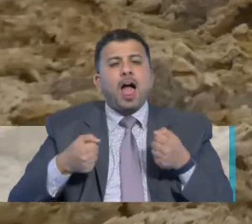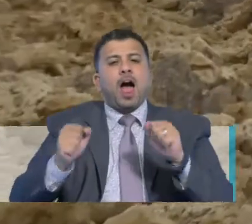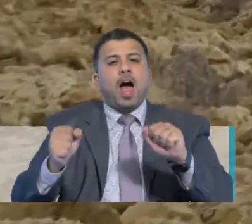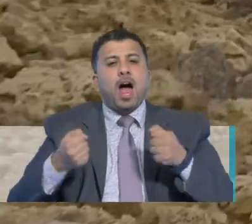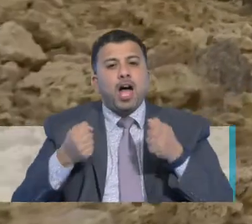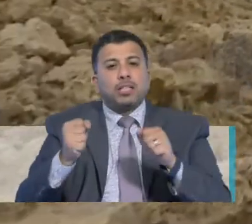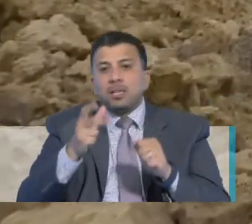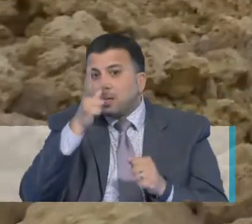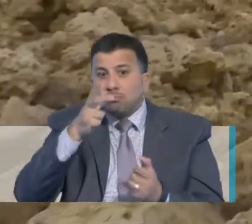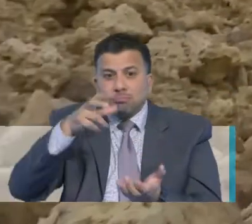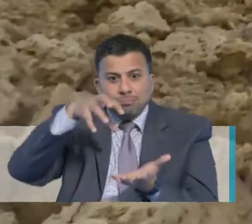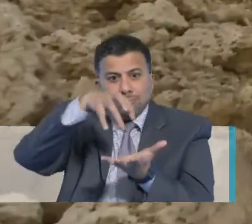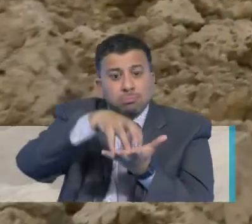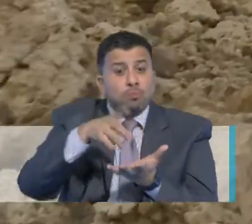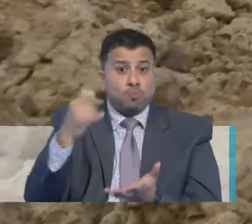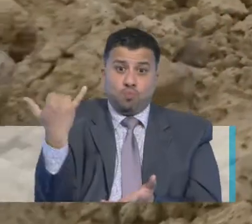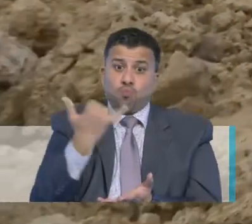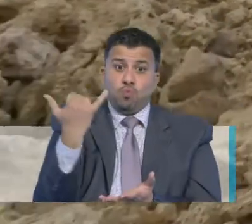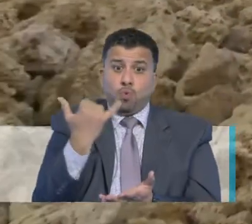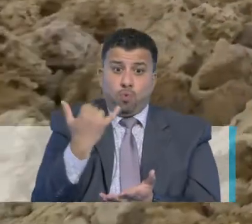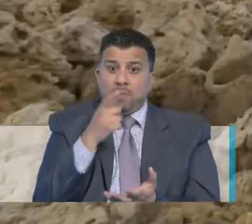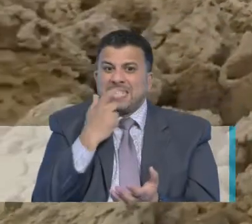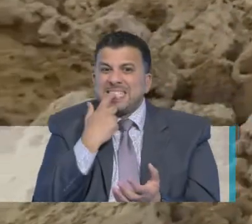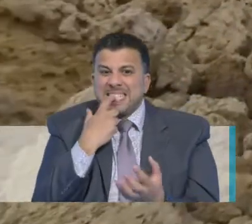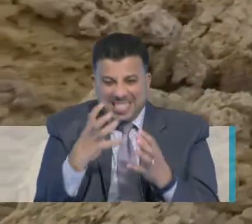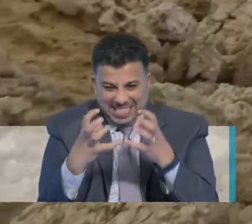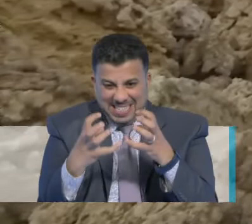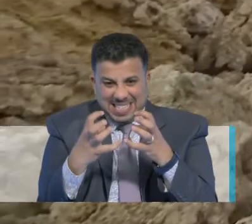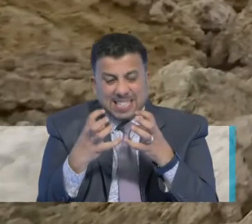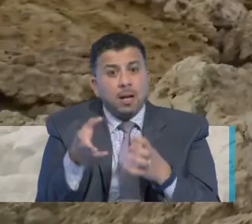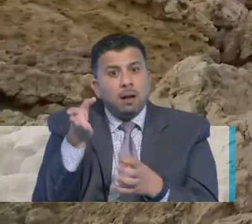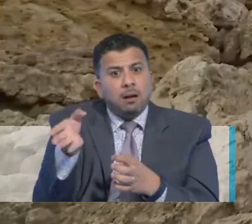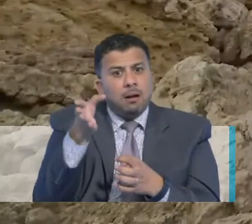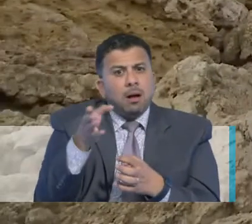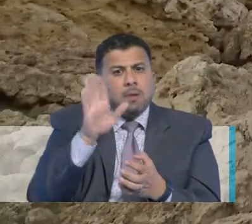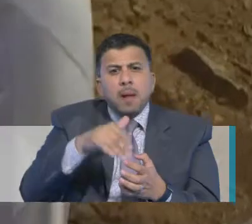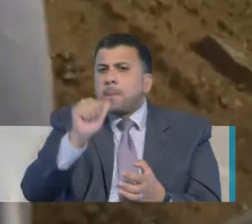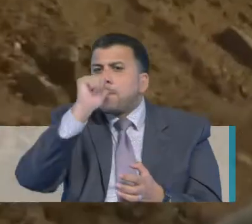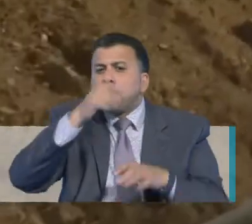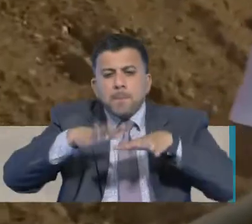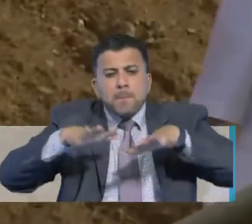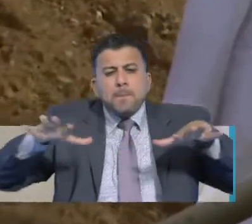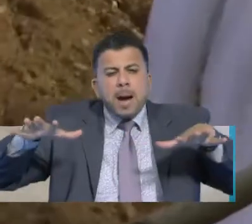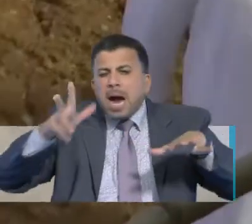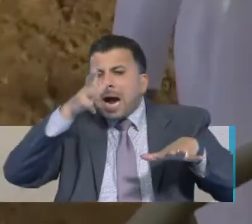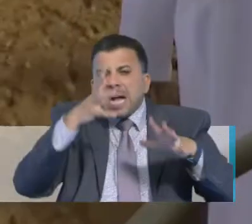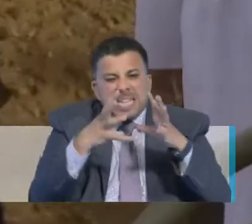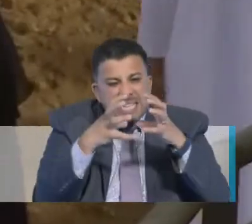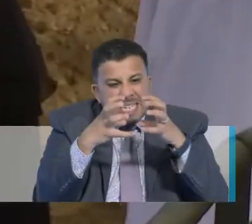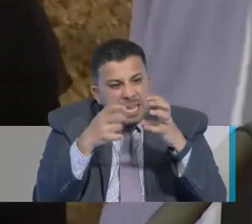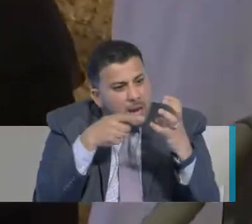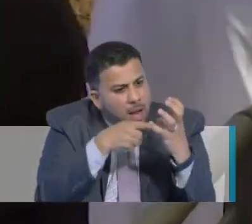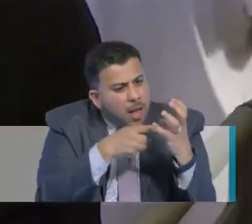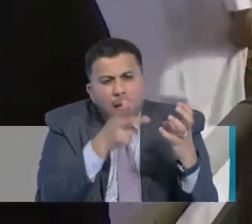بموقعها الأثري الهام الغني بالبقايا المتحجرة العديدة من الكائنات البحرية القديمة التي استوطنت